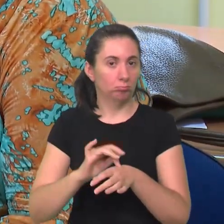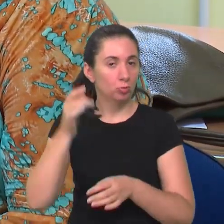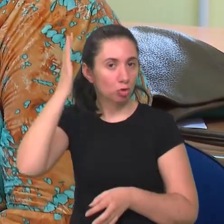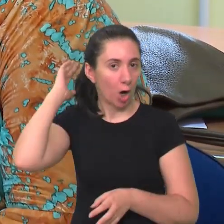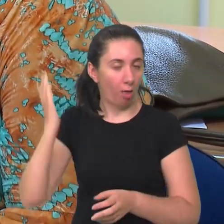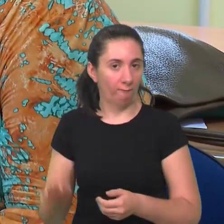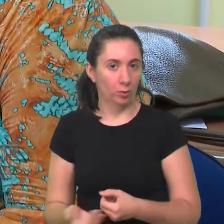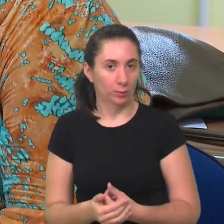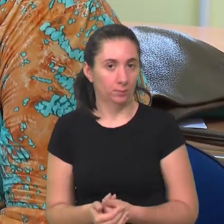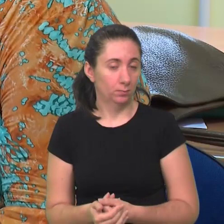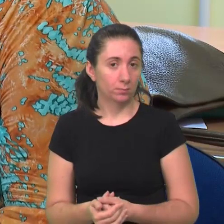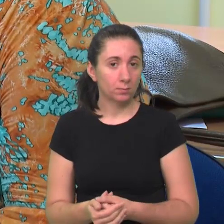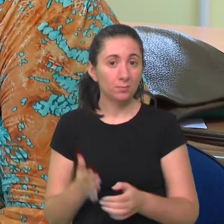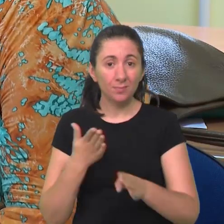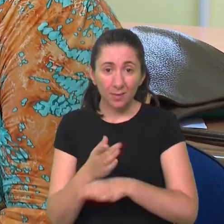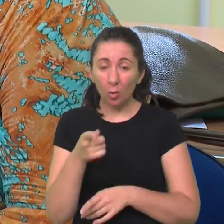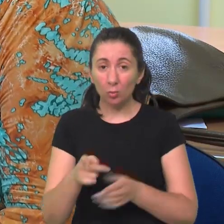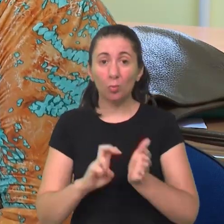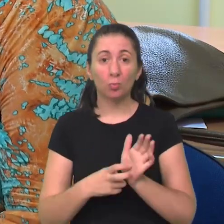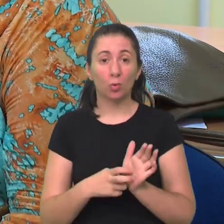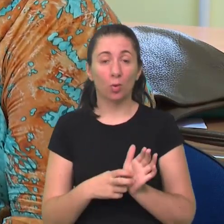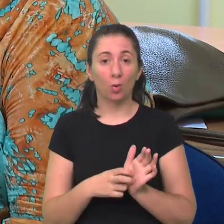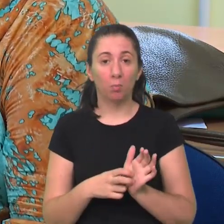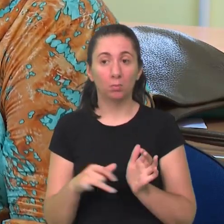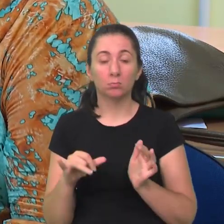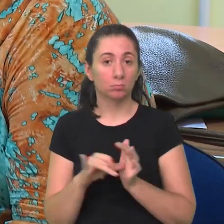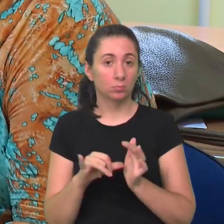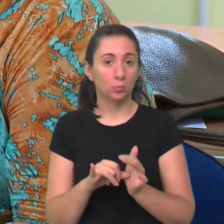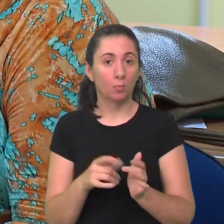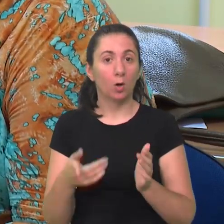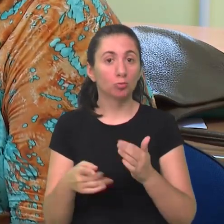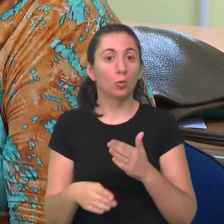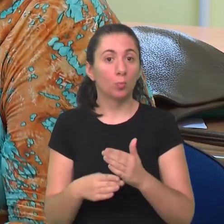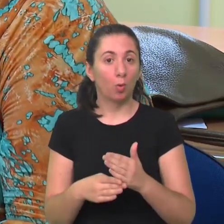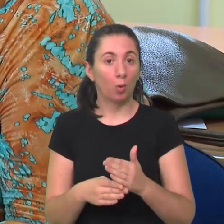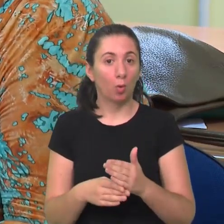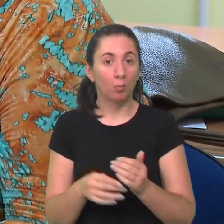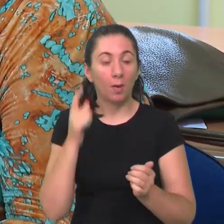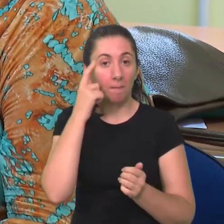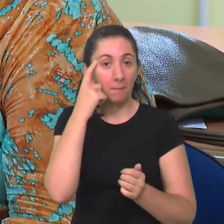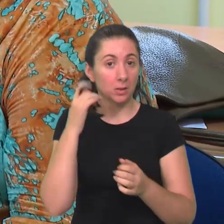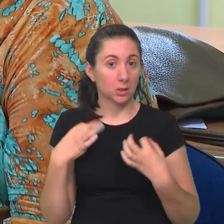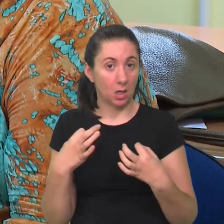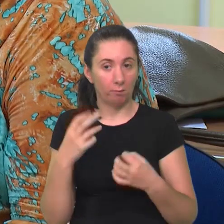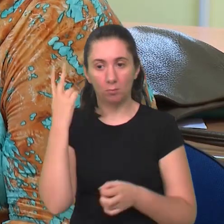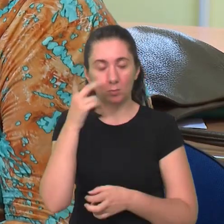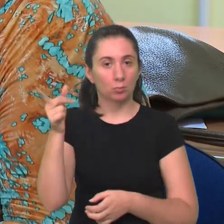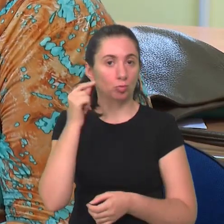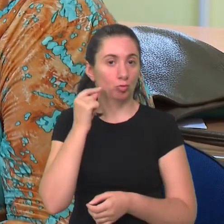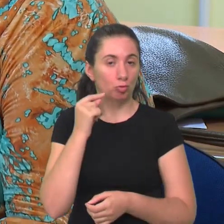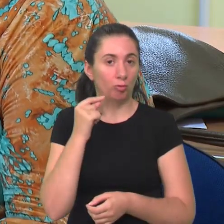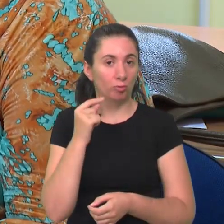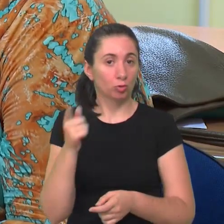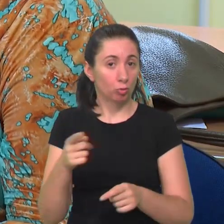čelavo. E sad, ako je taj problem normalno, ako će to pomoći nečijem mentalnom zdravlju, naravno da će taj čovjek